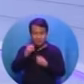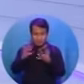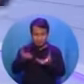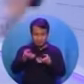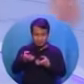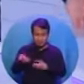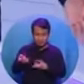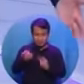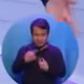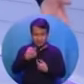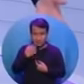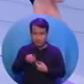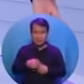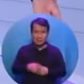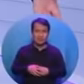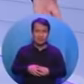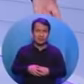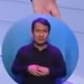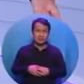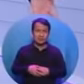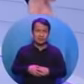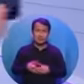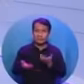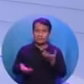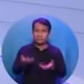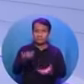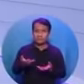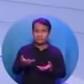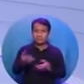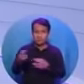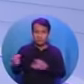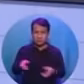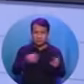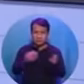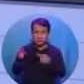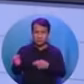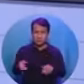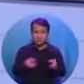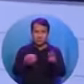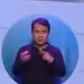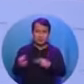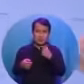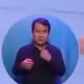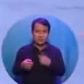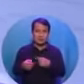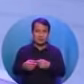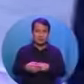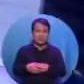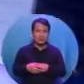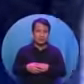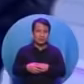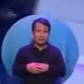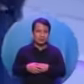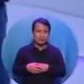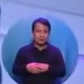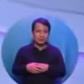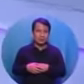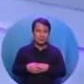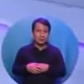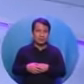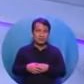atin. Anong lunas dyan? Random tulog! Suto! Suto, okay. Sige.